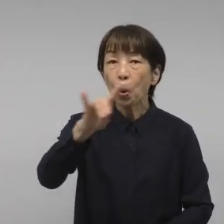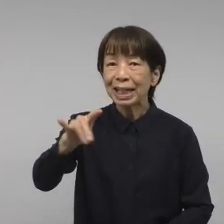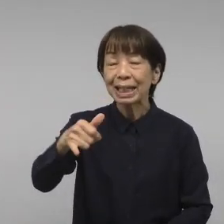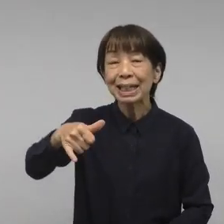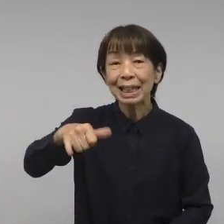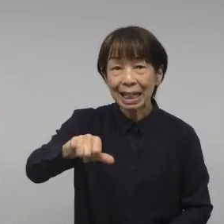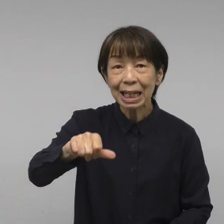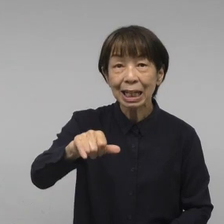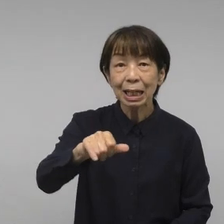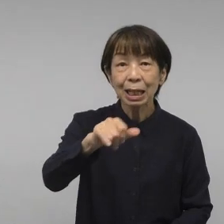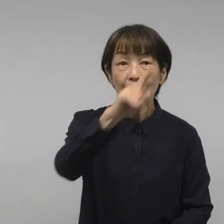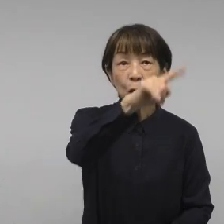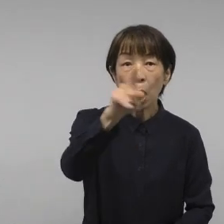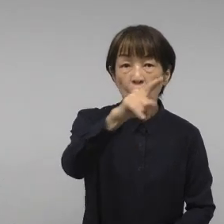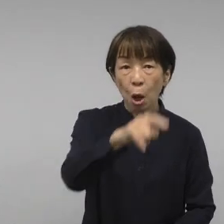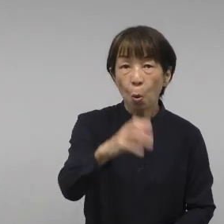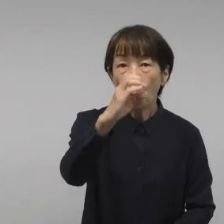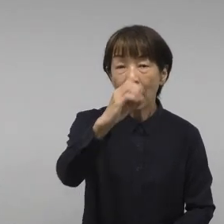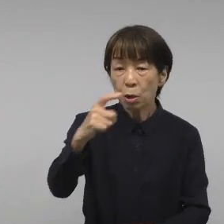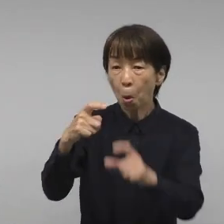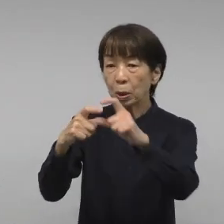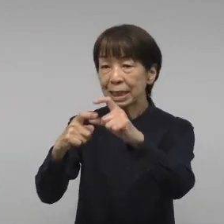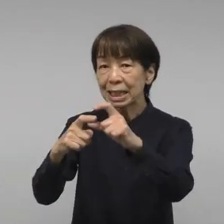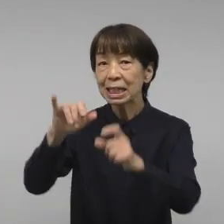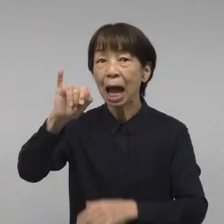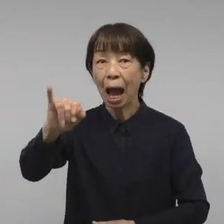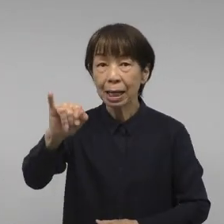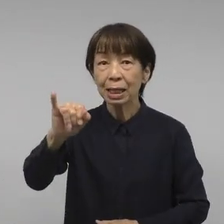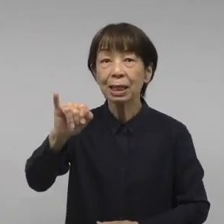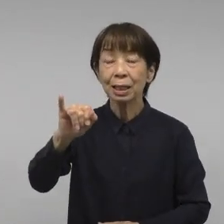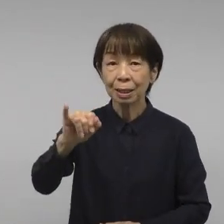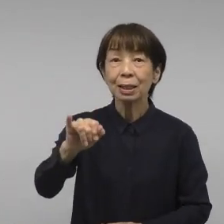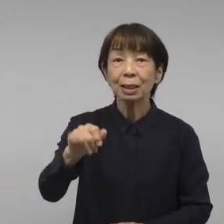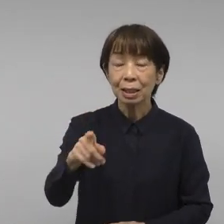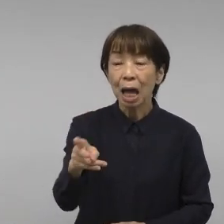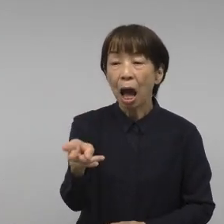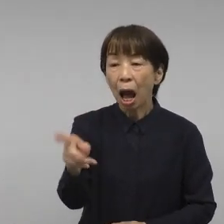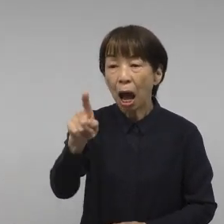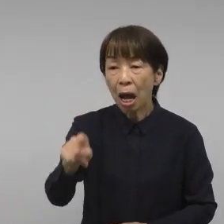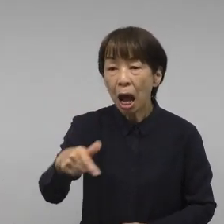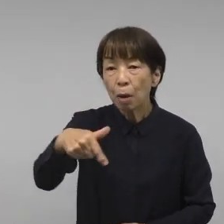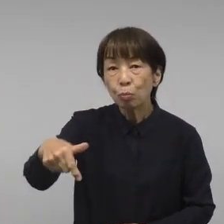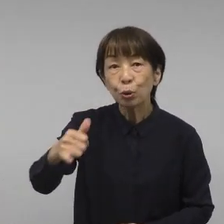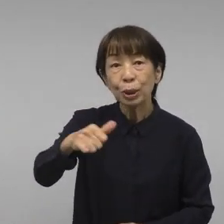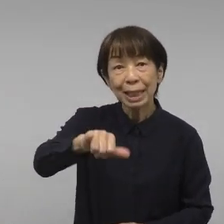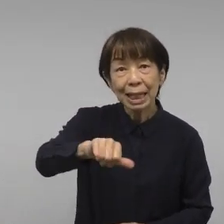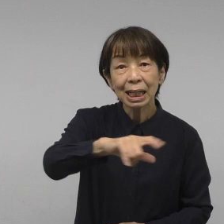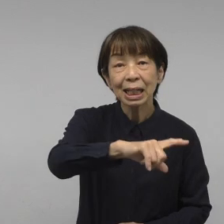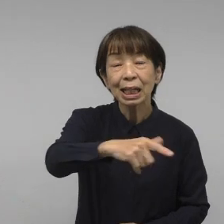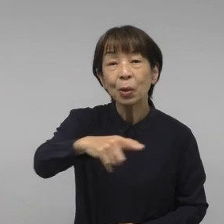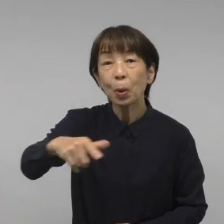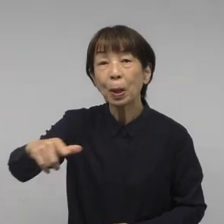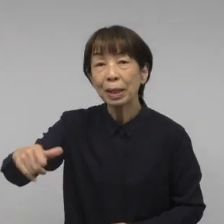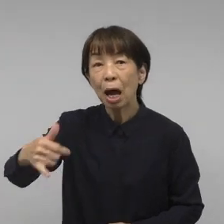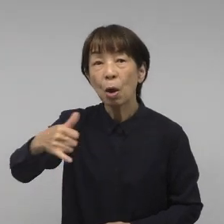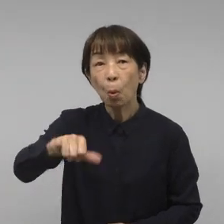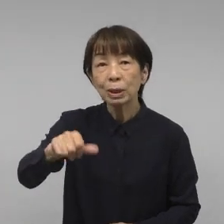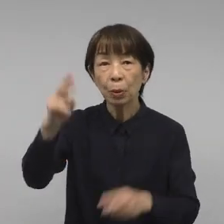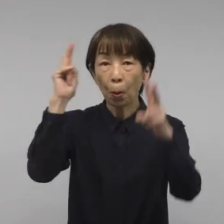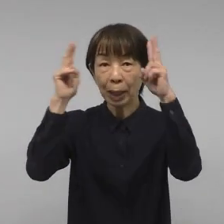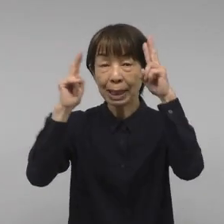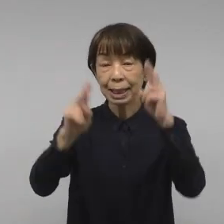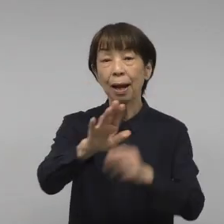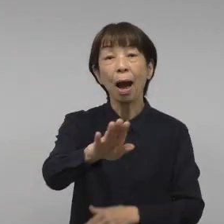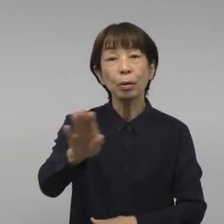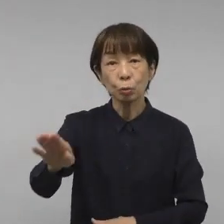ティ YOGI ですけども、ヨギティとい うハーブティーとかですね、いろいろなお茶の会社がありまして、